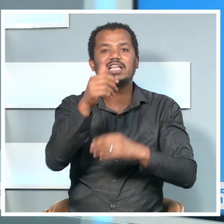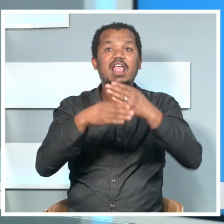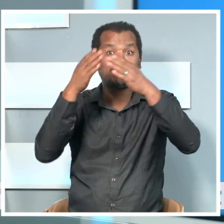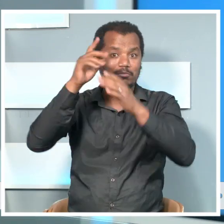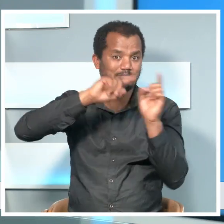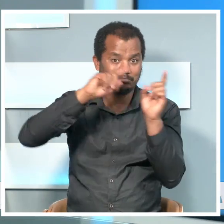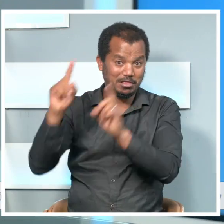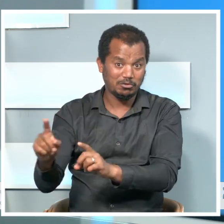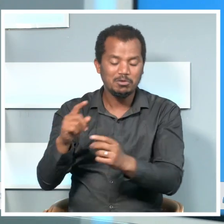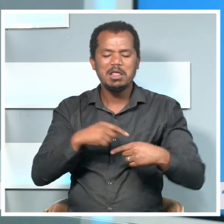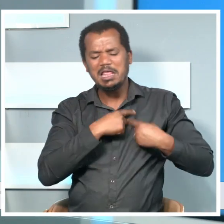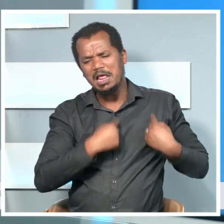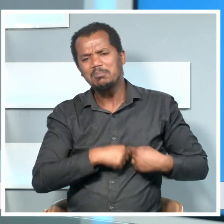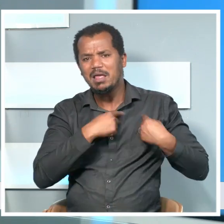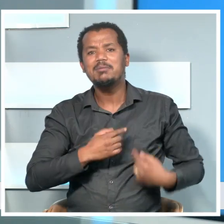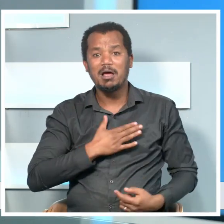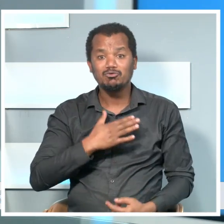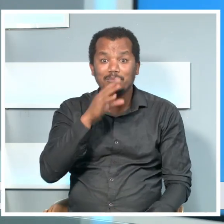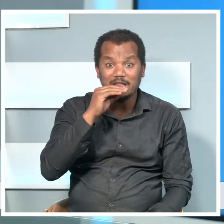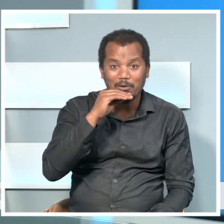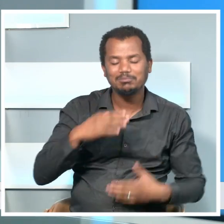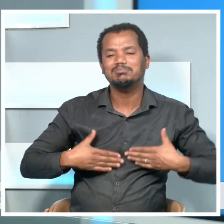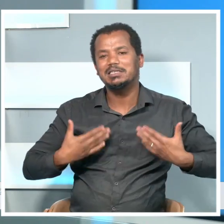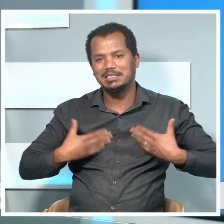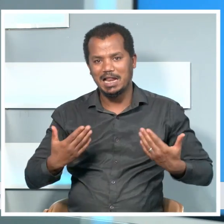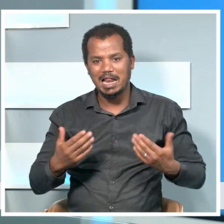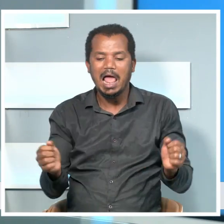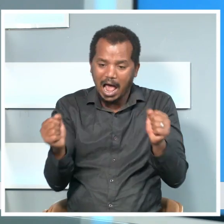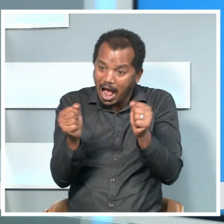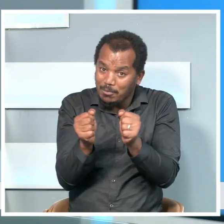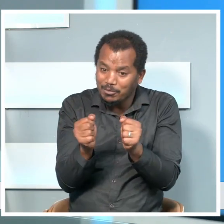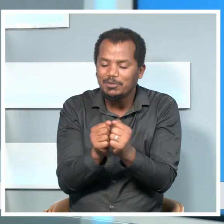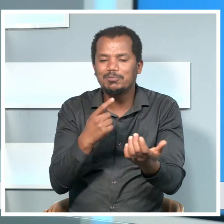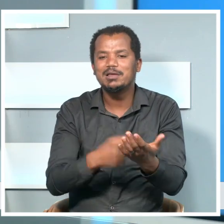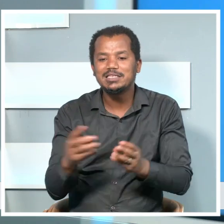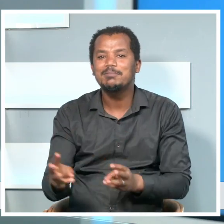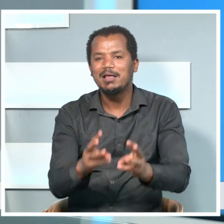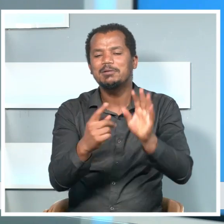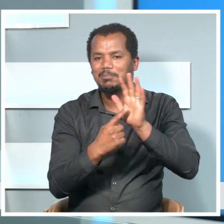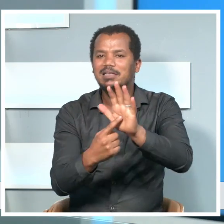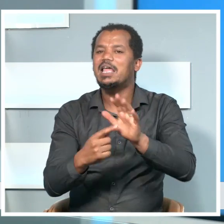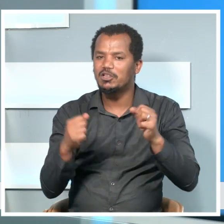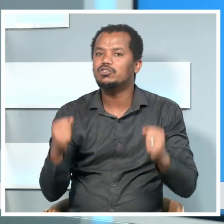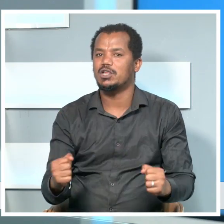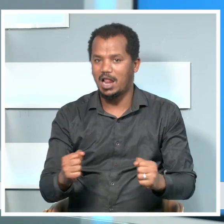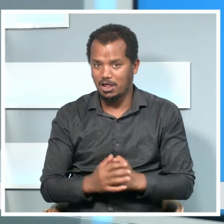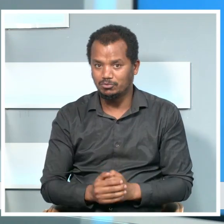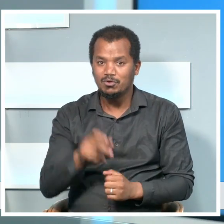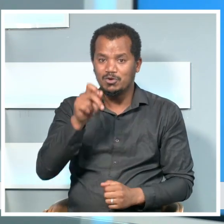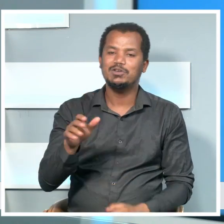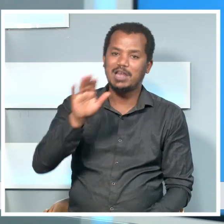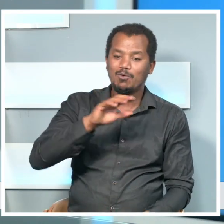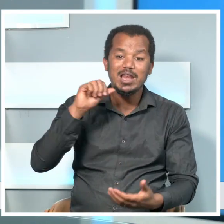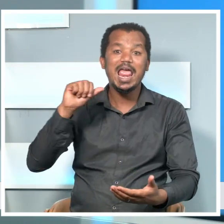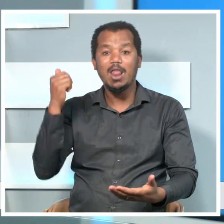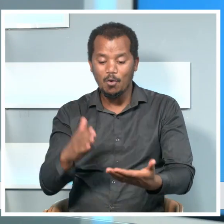መጣችሁ የልባችሁን በታ ሩን ደስ ይለናል አብሮነታችሁን በዚህ መንገድ ማሳየት ትችላላችሁ ዳጉ